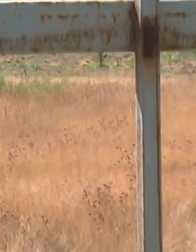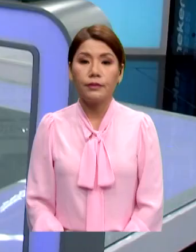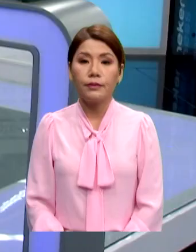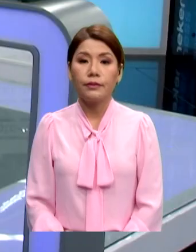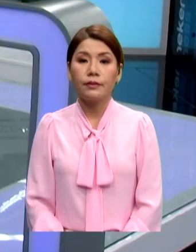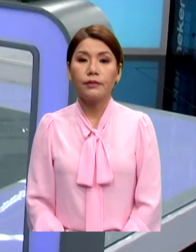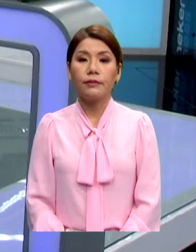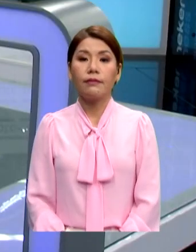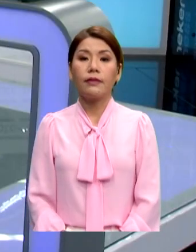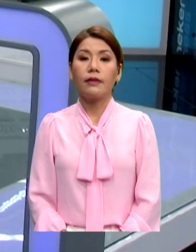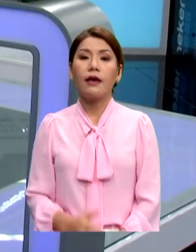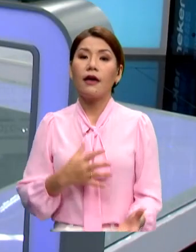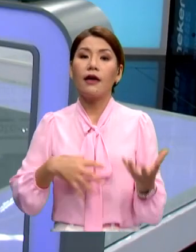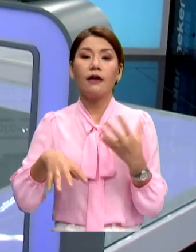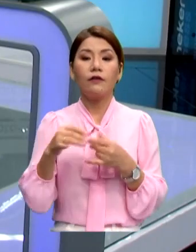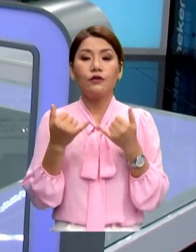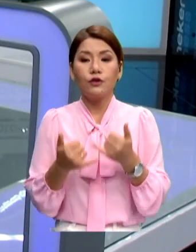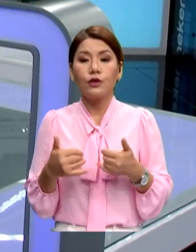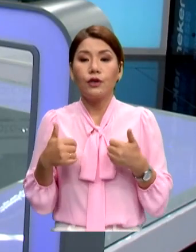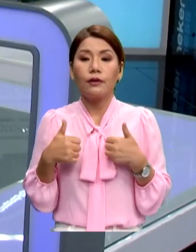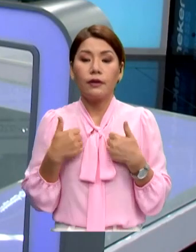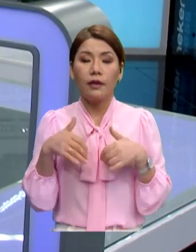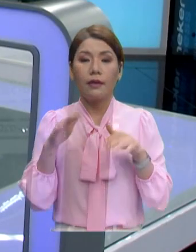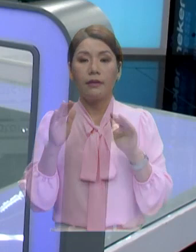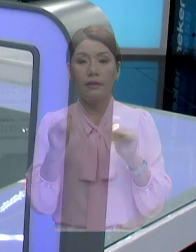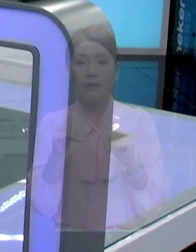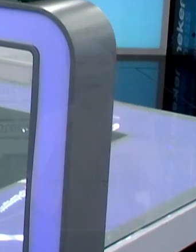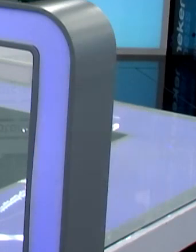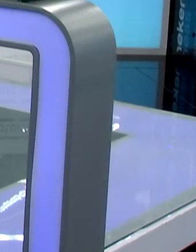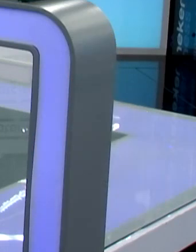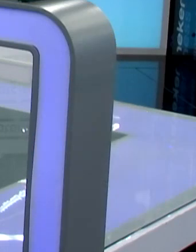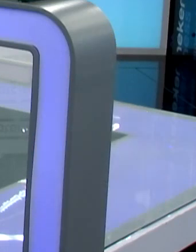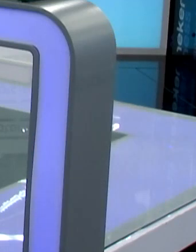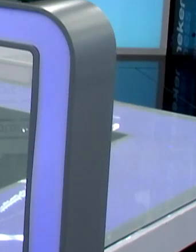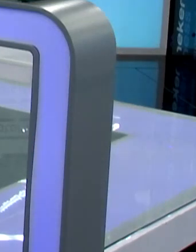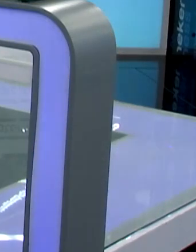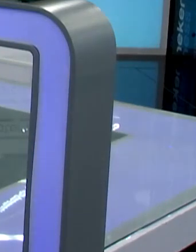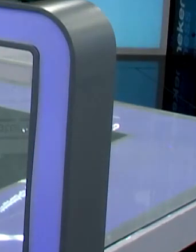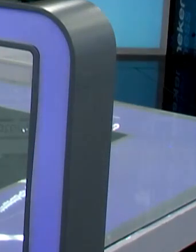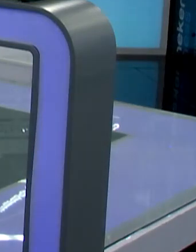Это все новости на сегодня. Всем хорошего вечера. Оставайтесь вместе с Атамикен Бизнес.